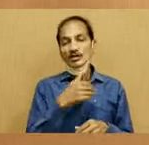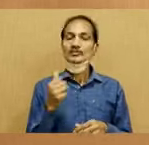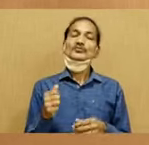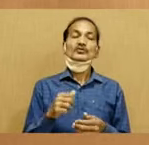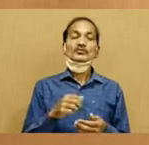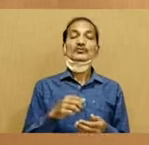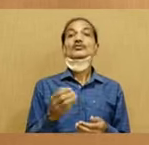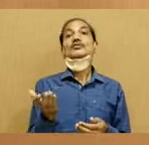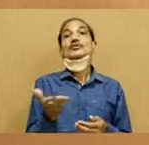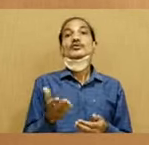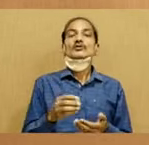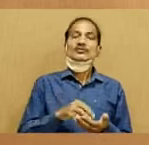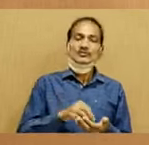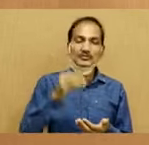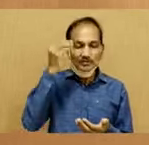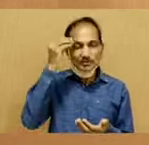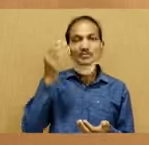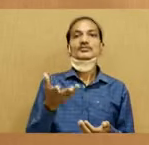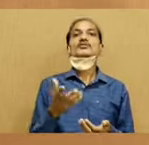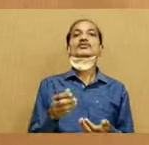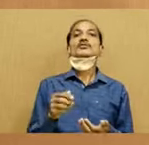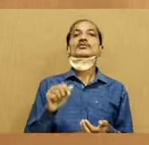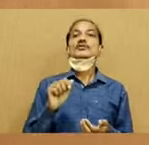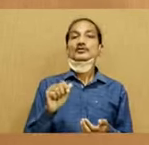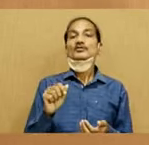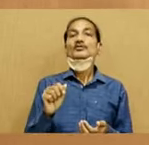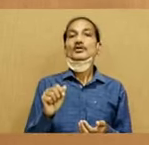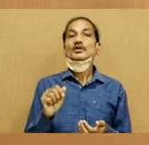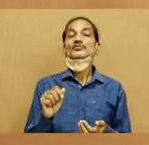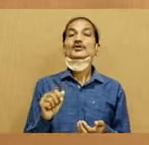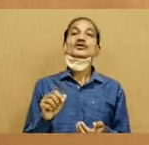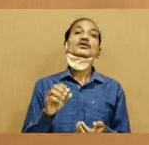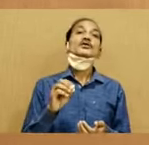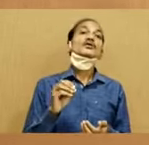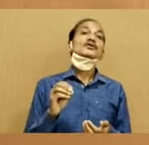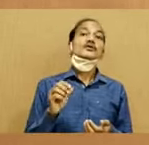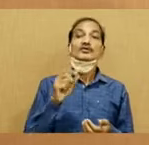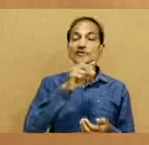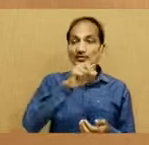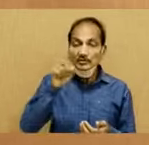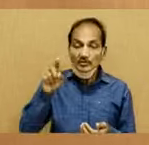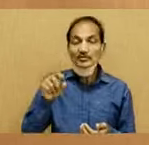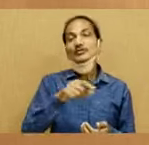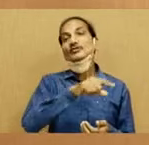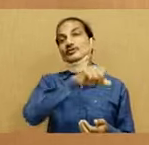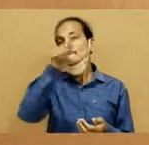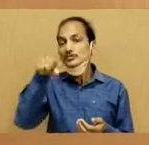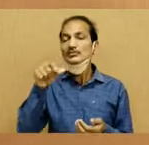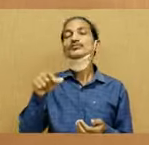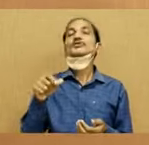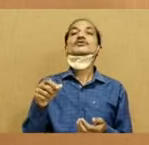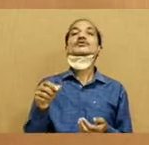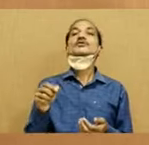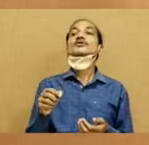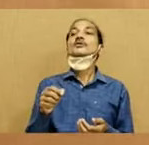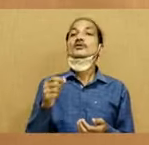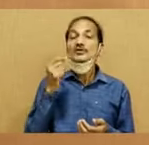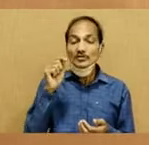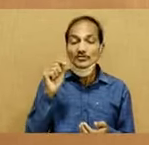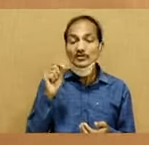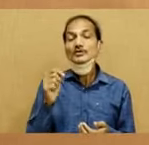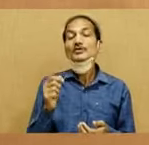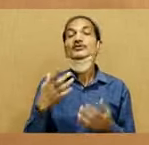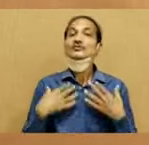आमे परिवार एवं समाज सुस्थ और निरापद रही परिबो। आम सांगरे अछंति आज स्वास्थ्य विभाग रो